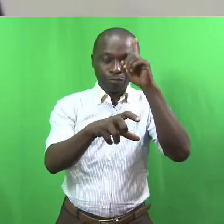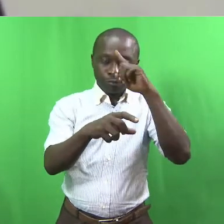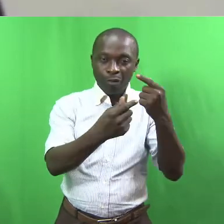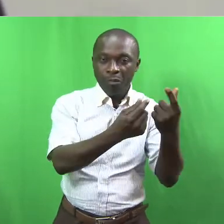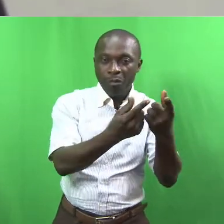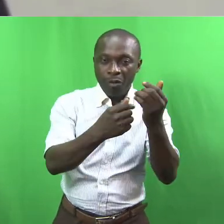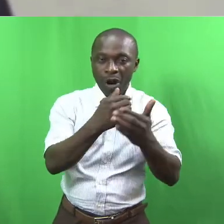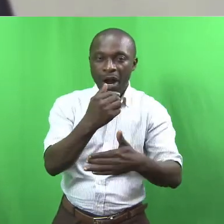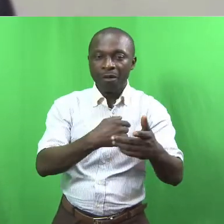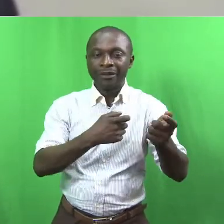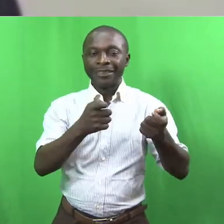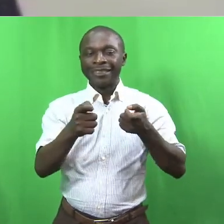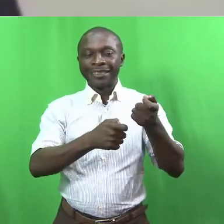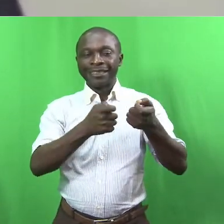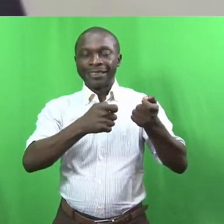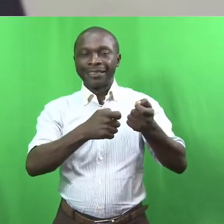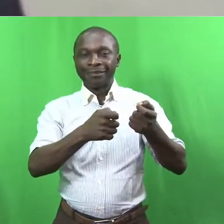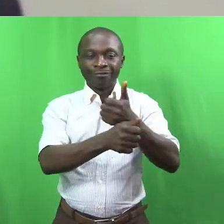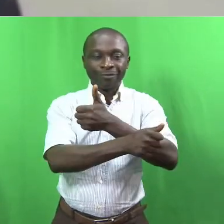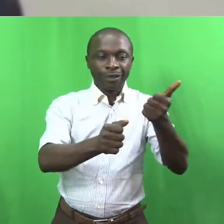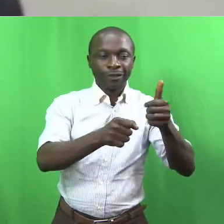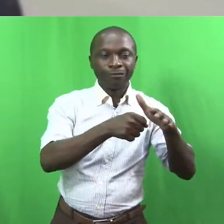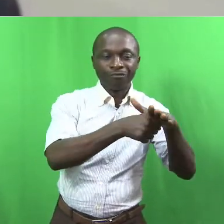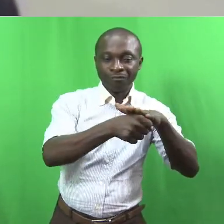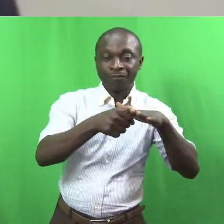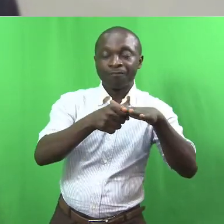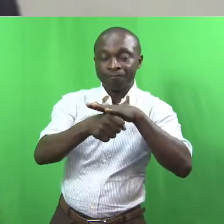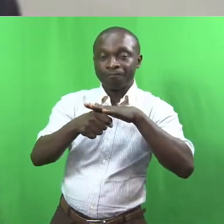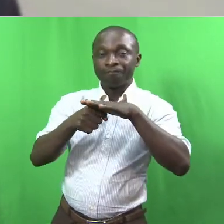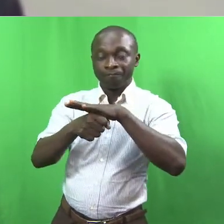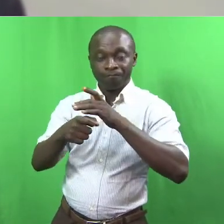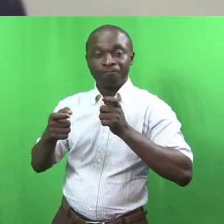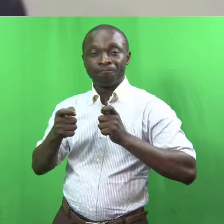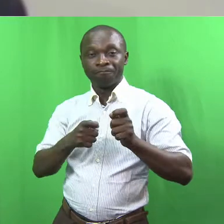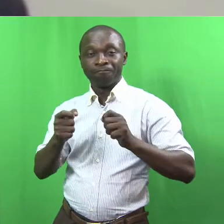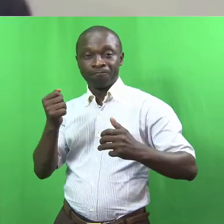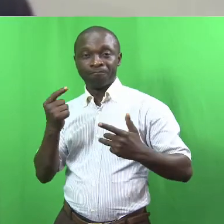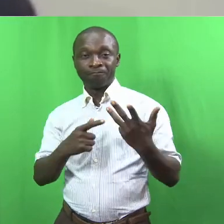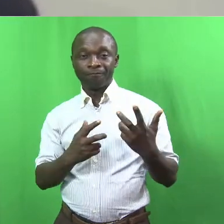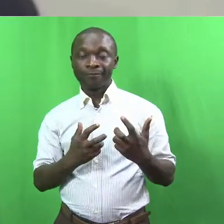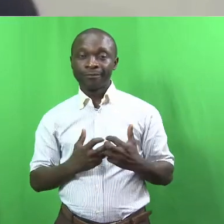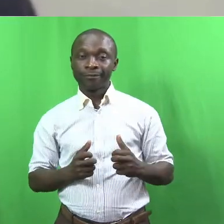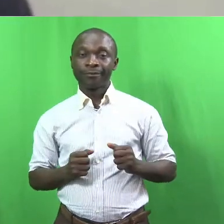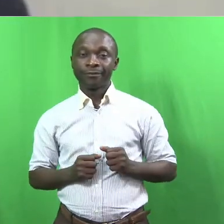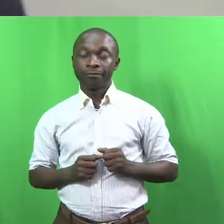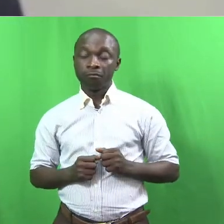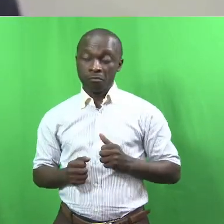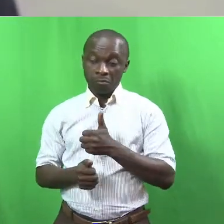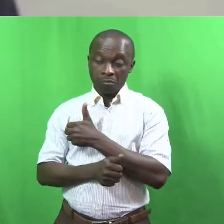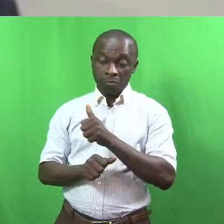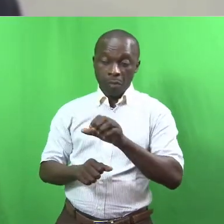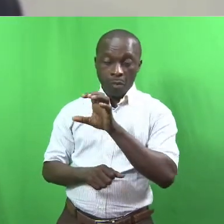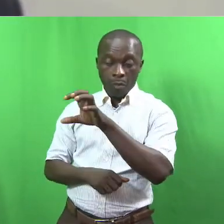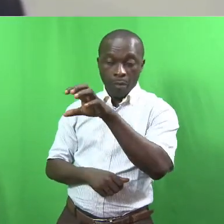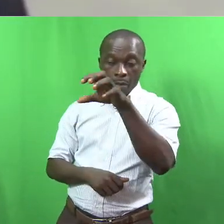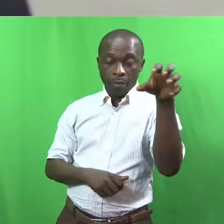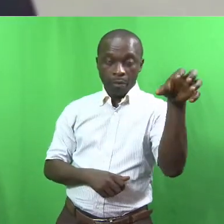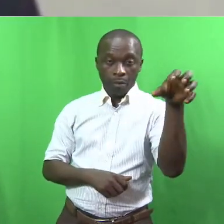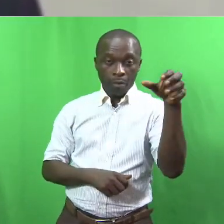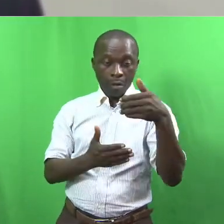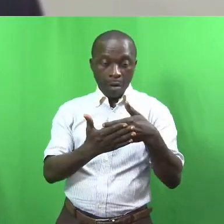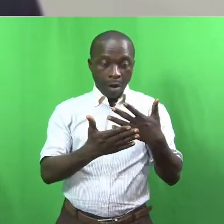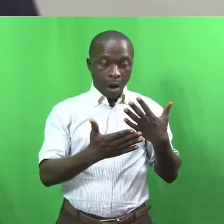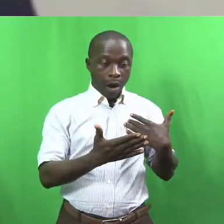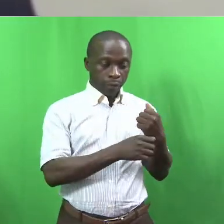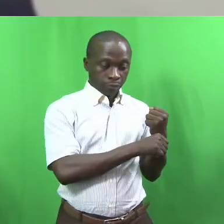organes régionaux. La mise en place des 10 organes consacrera le statut spécial pour les régions